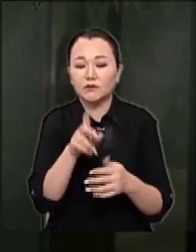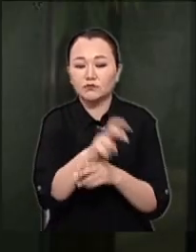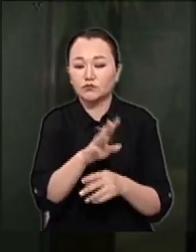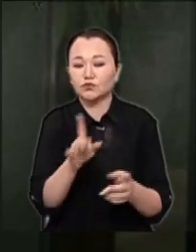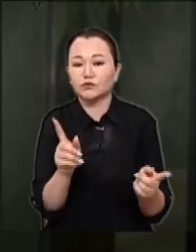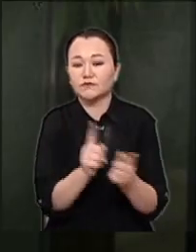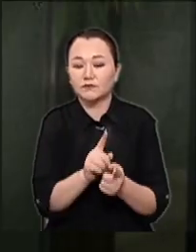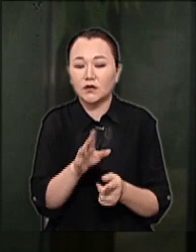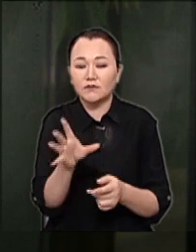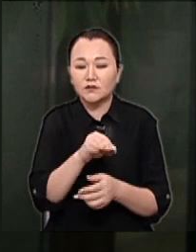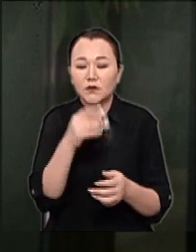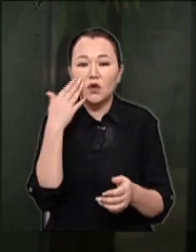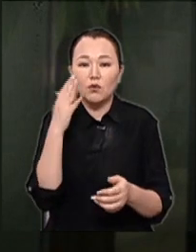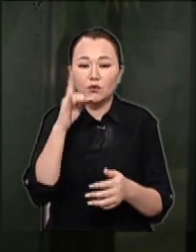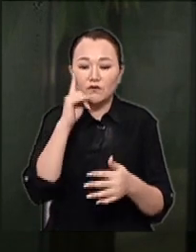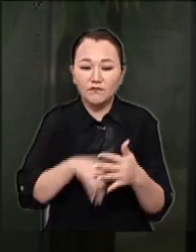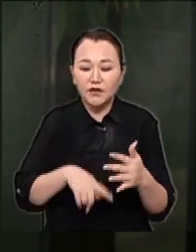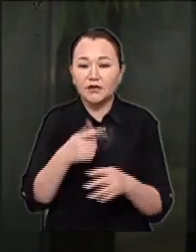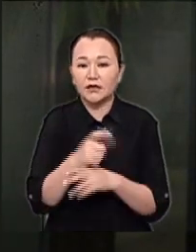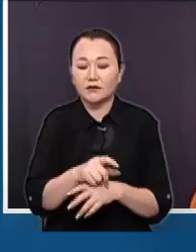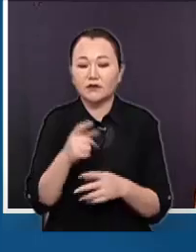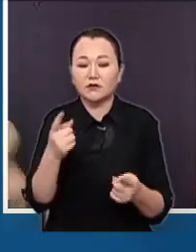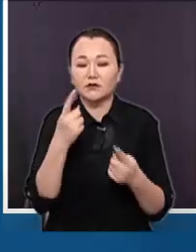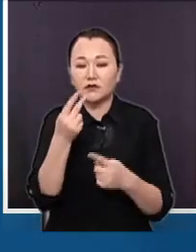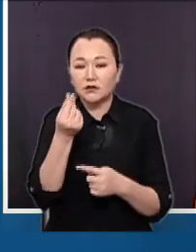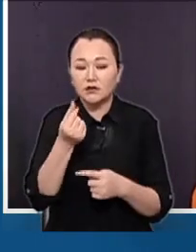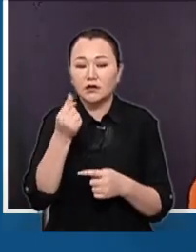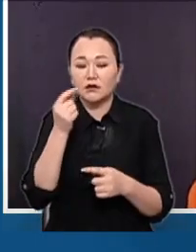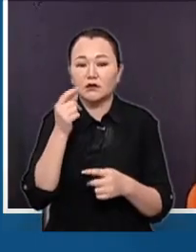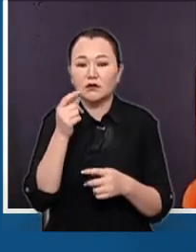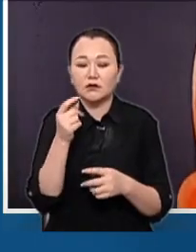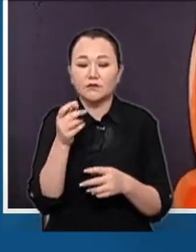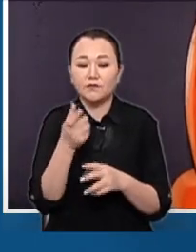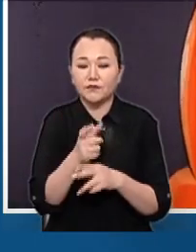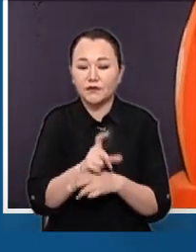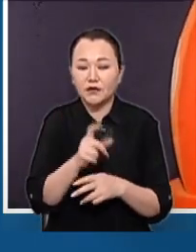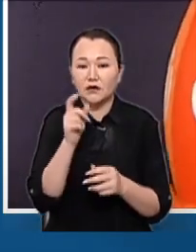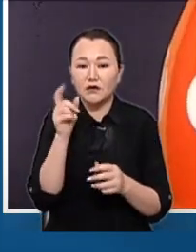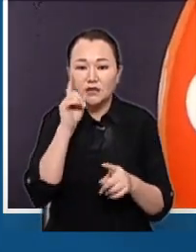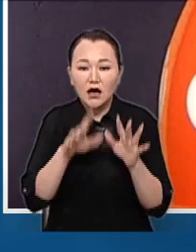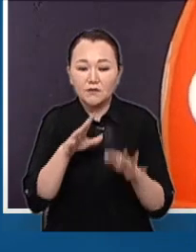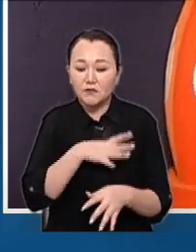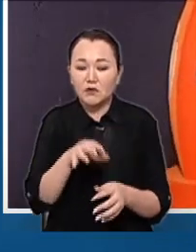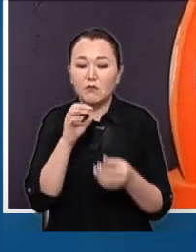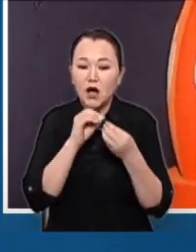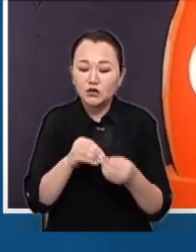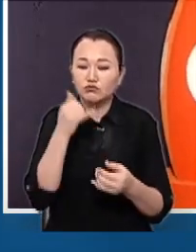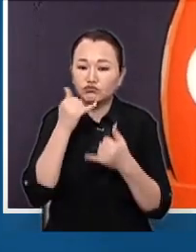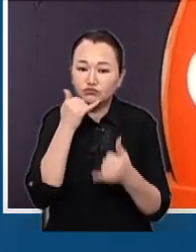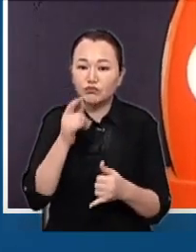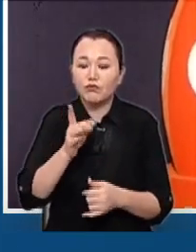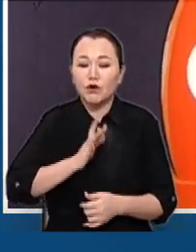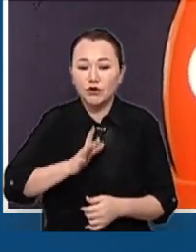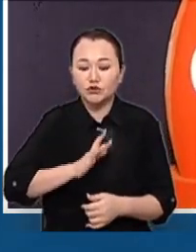оңай болғанына сеніп қалған тұрғындар қомақты қаражаттан осы уақытқа дейін күдерін үзбеген, тіпті ара-тұра хабарласып та жүріпті. Күтіңіз деген